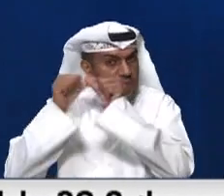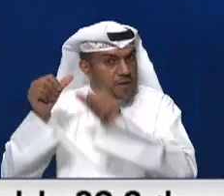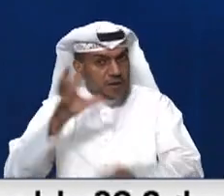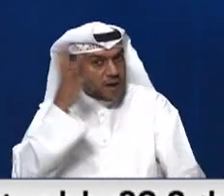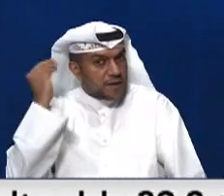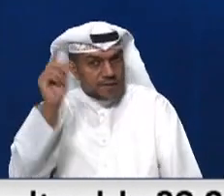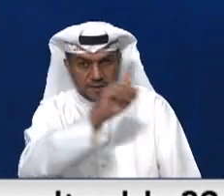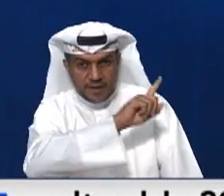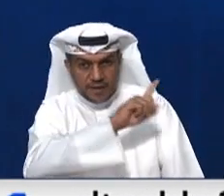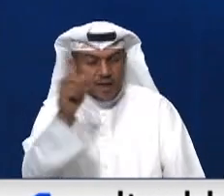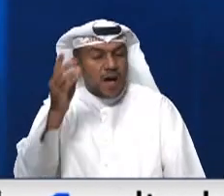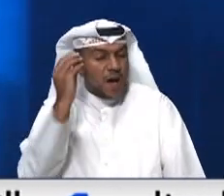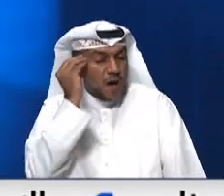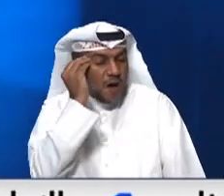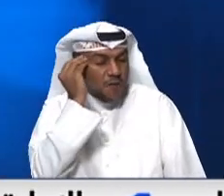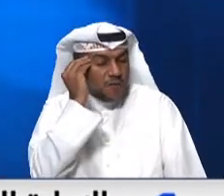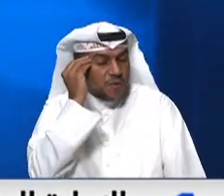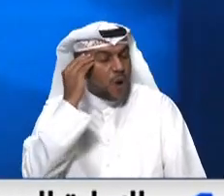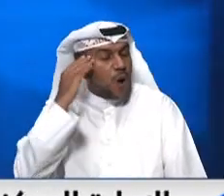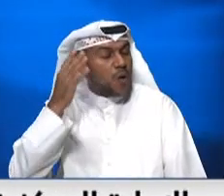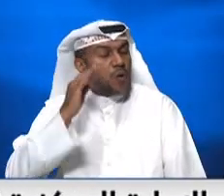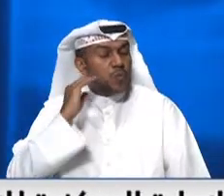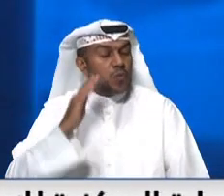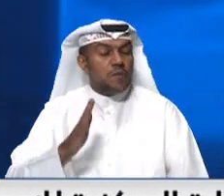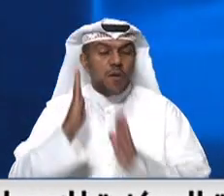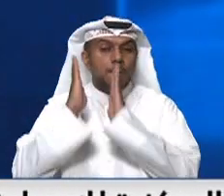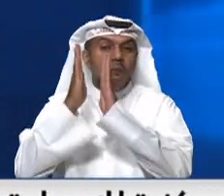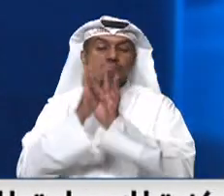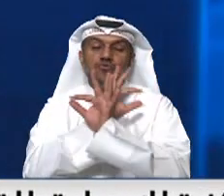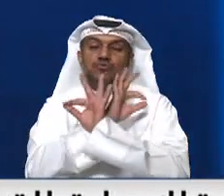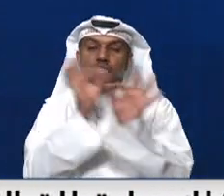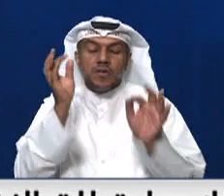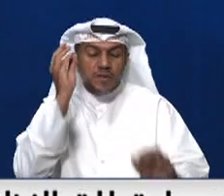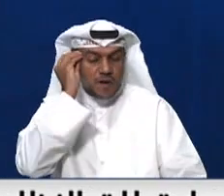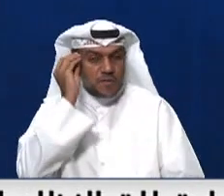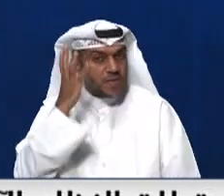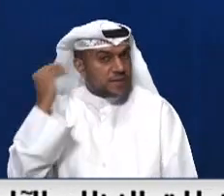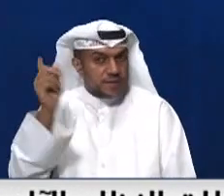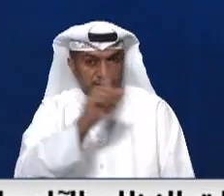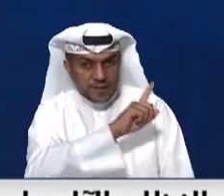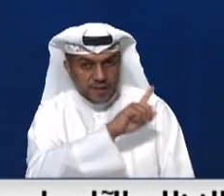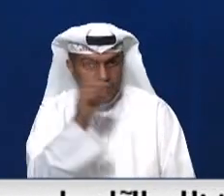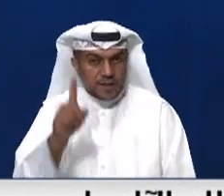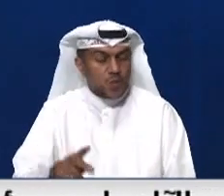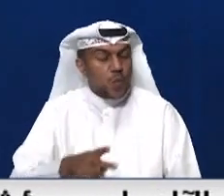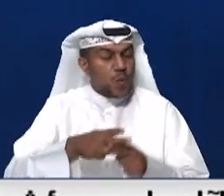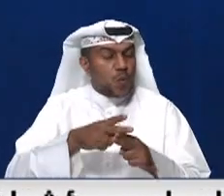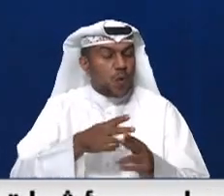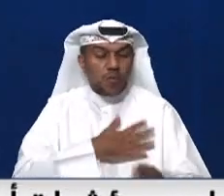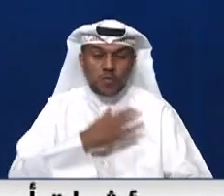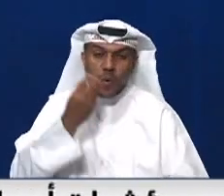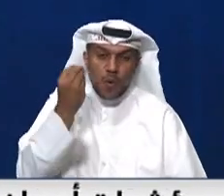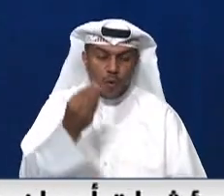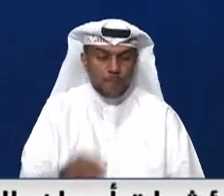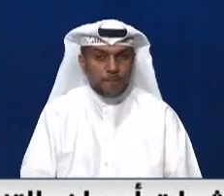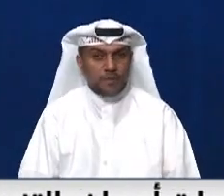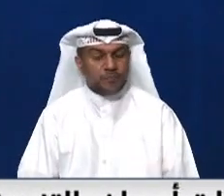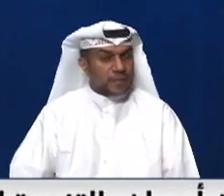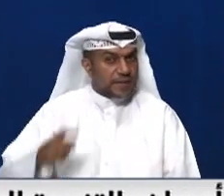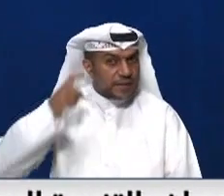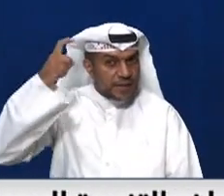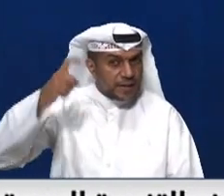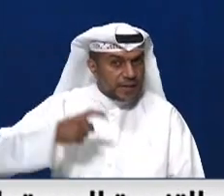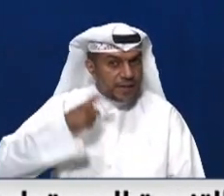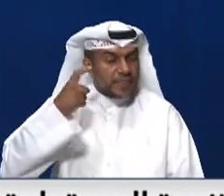مخلدة لا تنسى في أفئدة ووجدان كل الكويتيين. كما استذكر النجاح الأخير لدولة